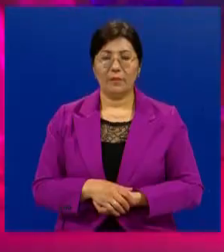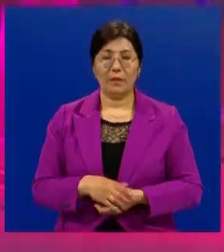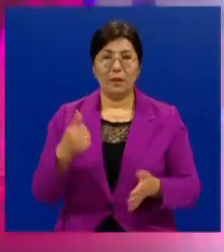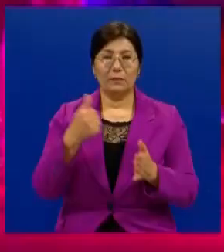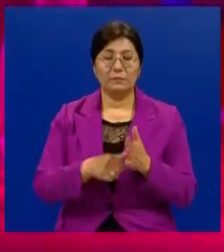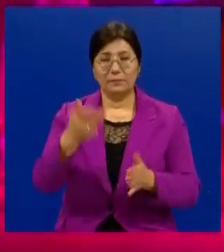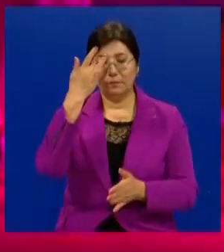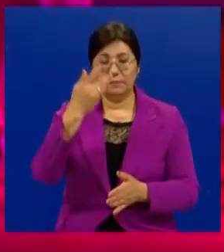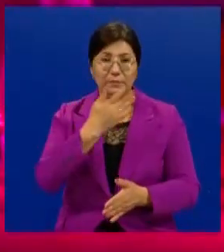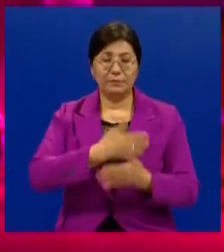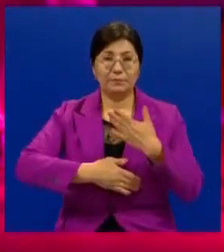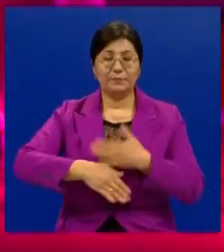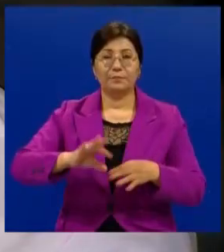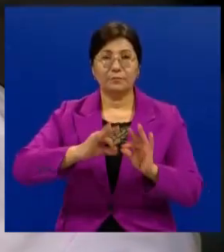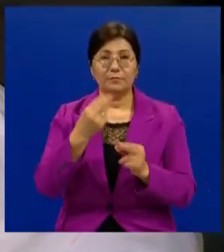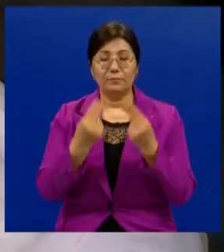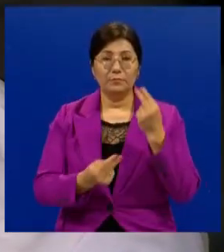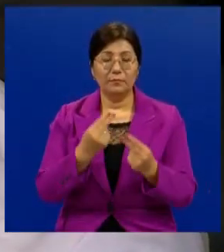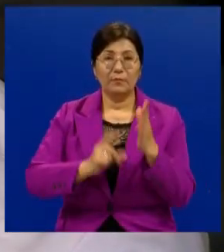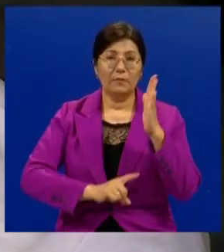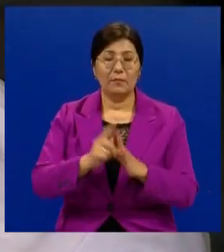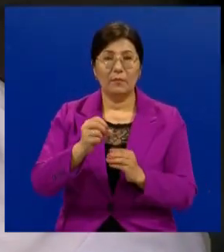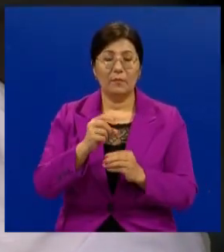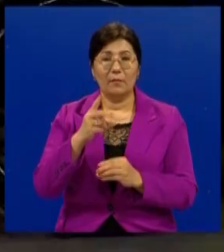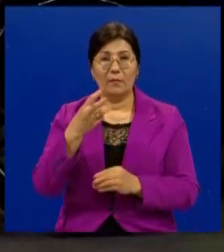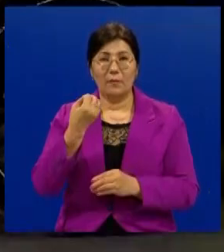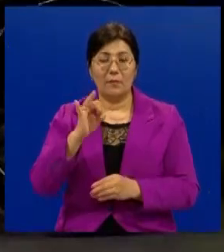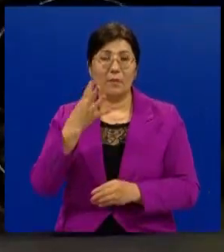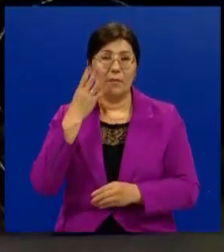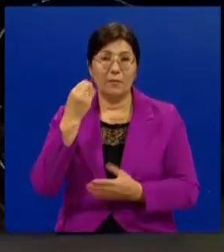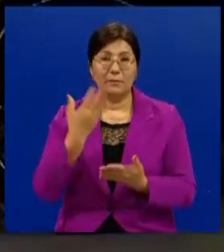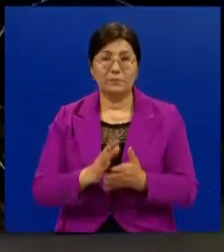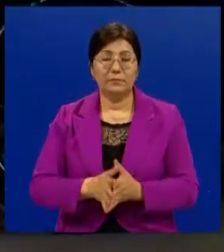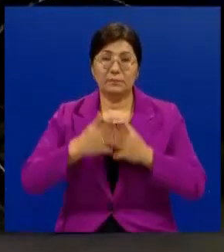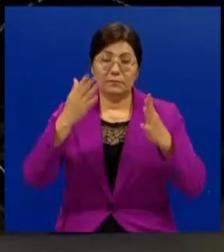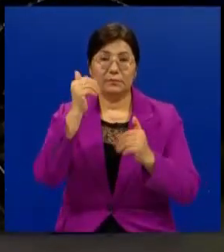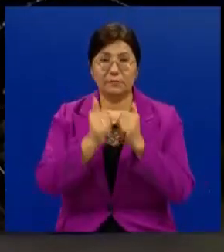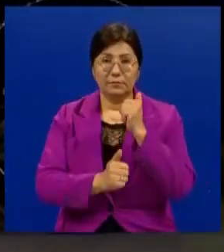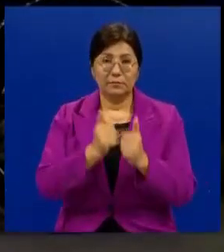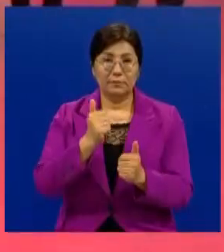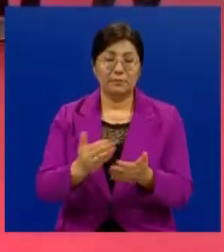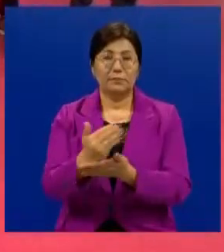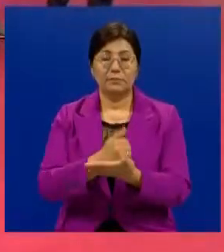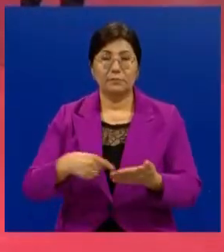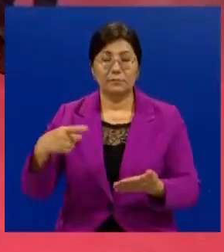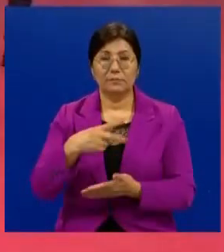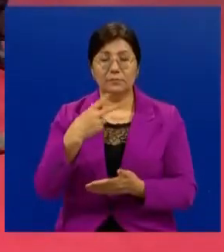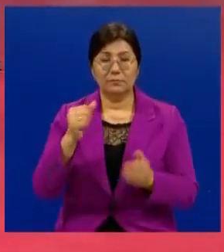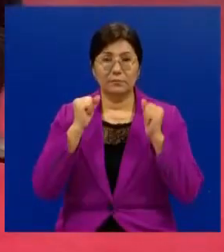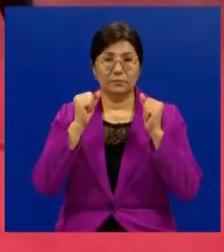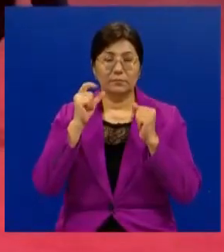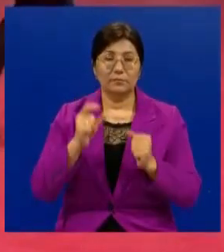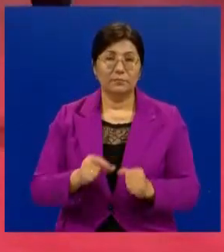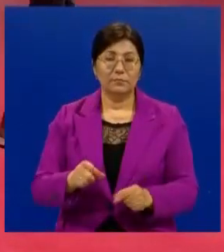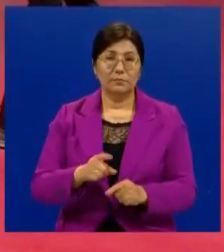Шестые летние паралимпийские игры Казахстана стартовали 11 мая в Алматы. Масштабные соревнования собрали более 1000 спортсменов